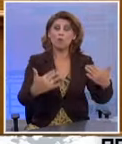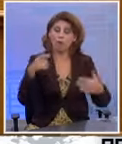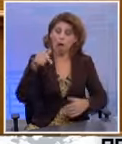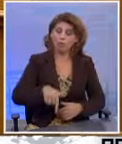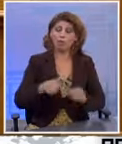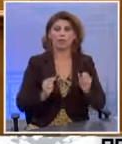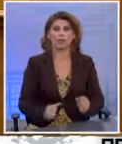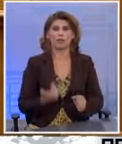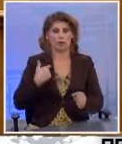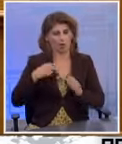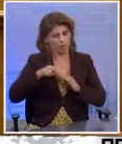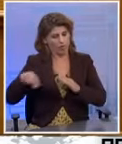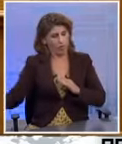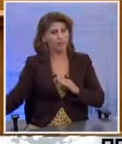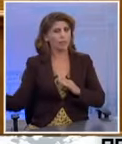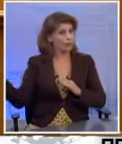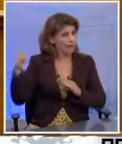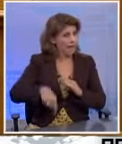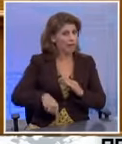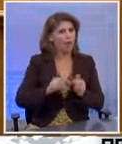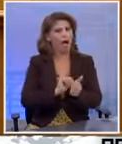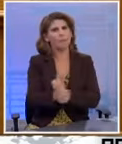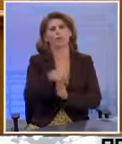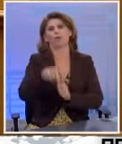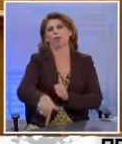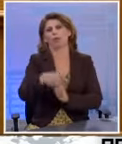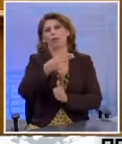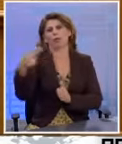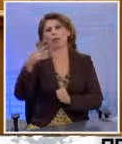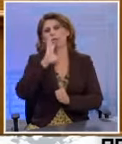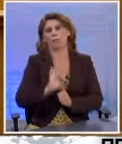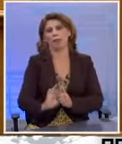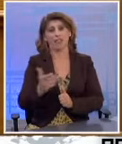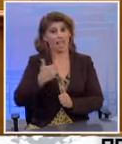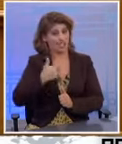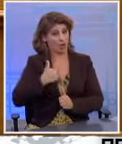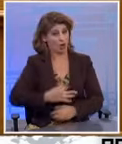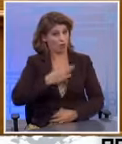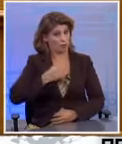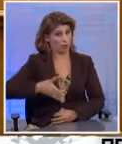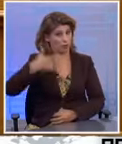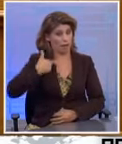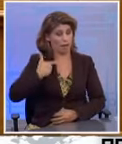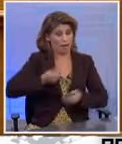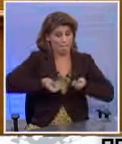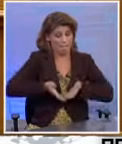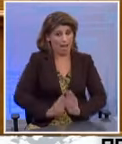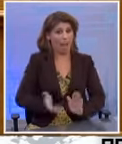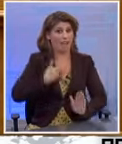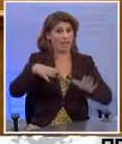μόλις κατέβω, και να αποκαταστήσετε αυτή την αλήθεια. Αν εγώ, κύριε Μητσοτάκη, είμαι παιδί των καταλήψεων, που πράγματι